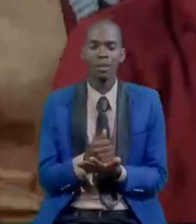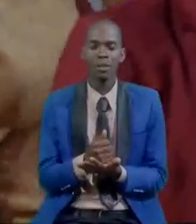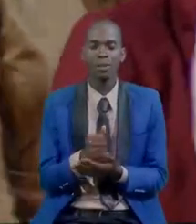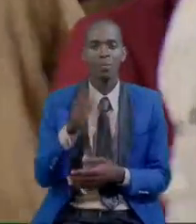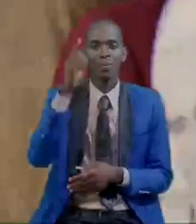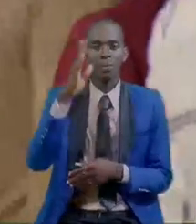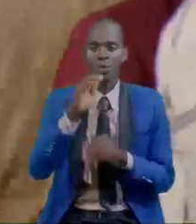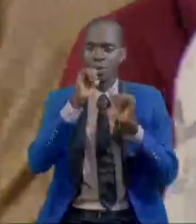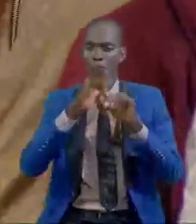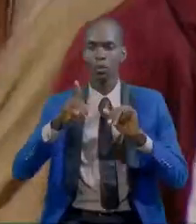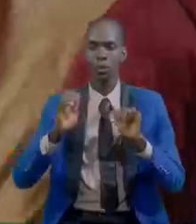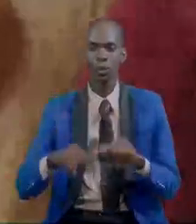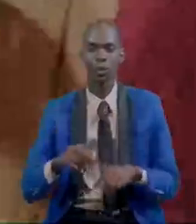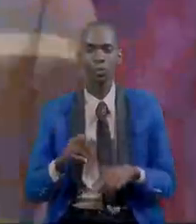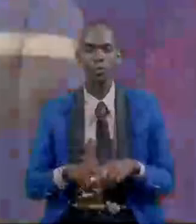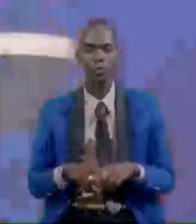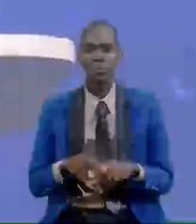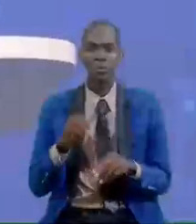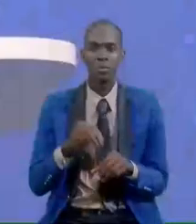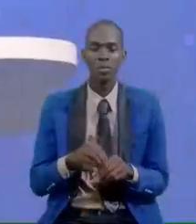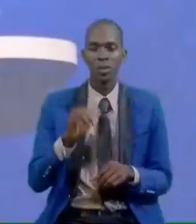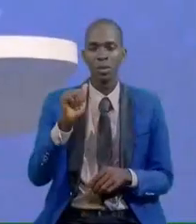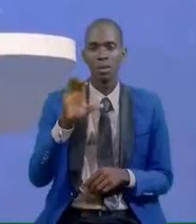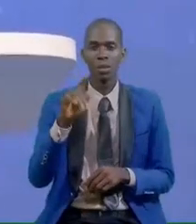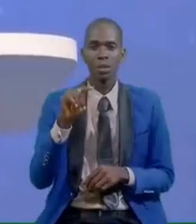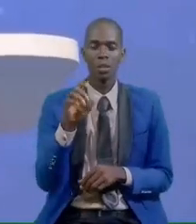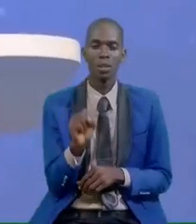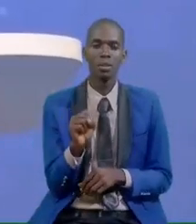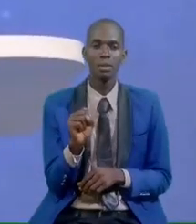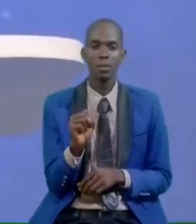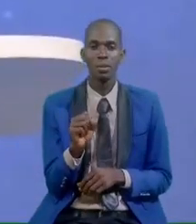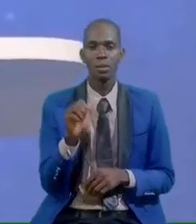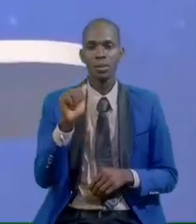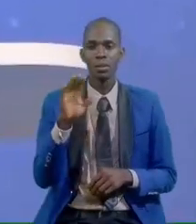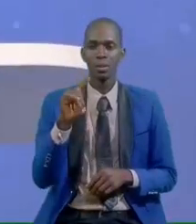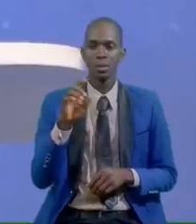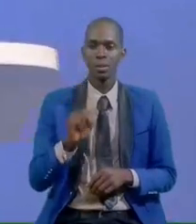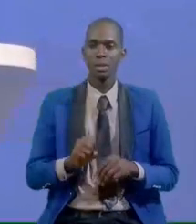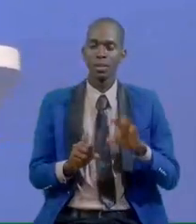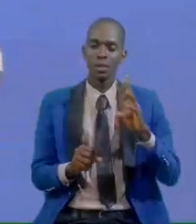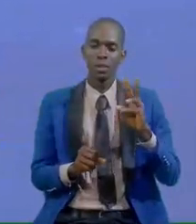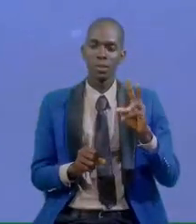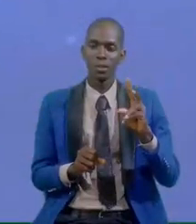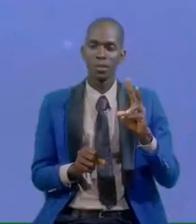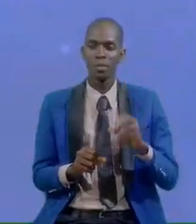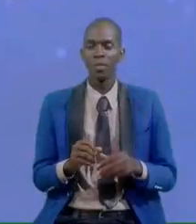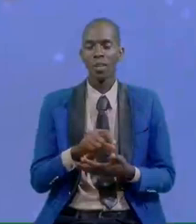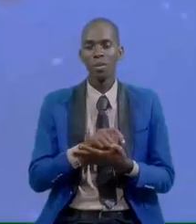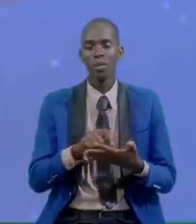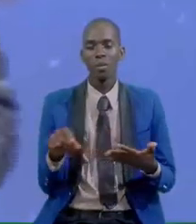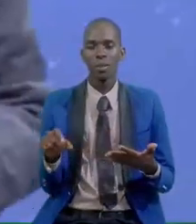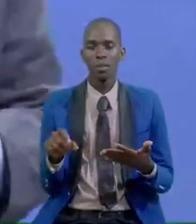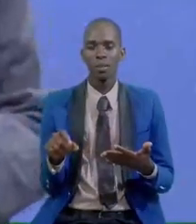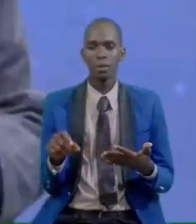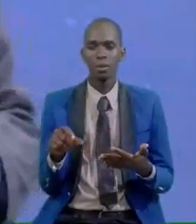Que Dieu bénisse pour vous asseoir. Nous sommes en Actes des Apôtres au chapitre 16 et je vous